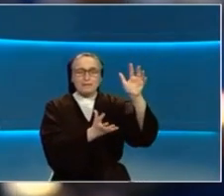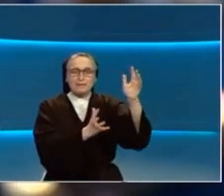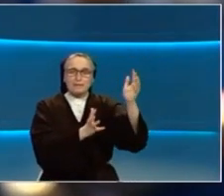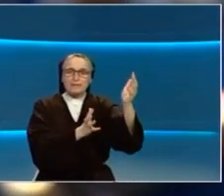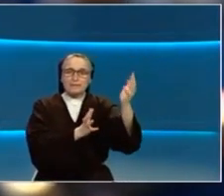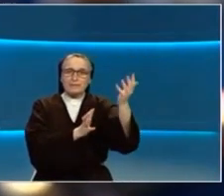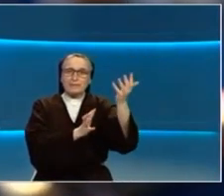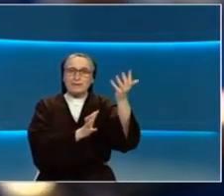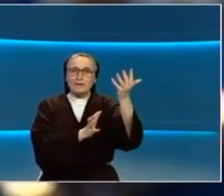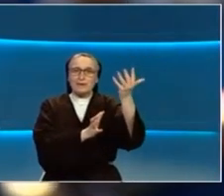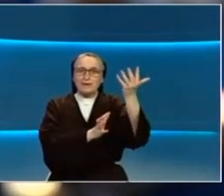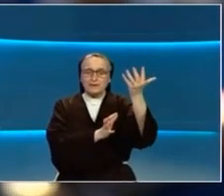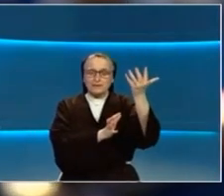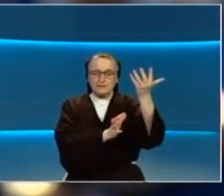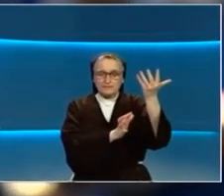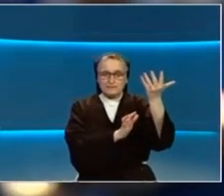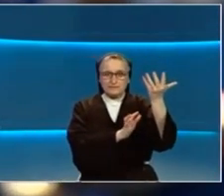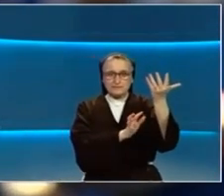preciose huius